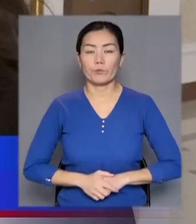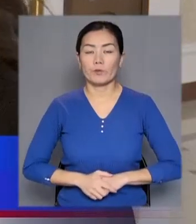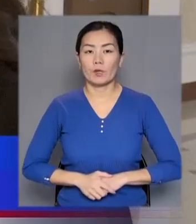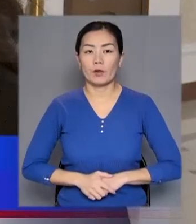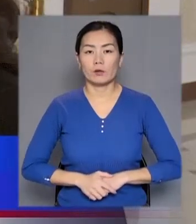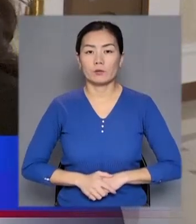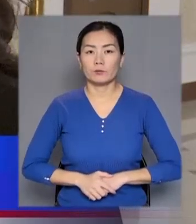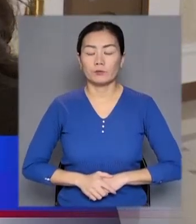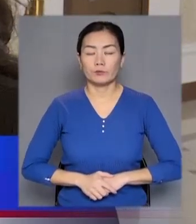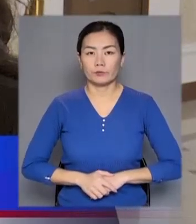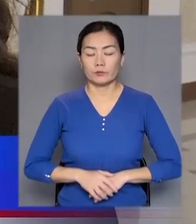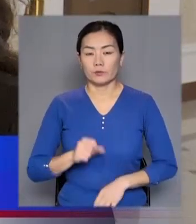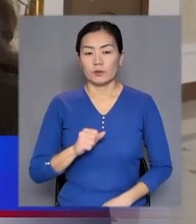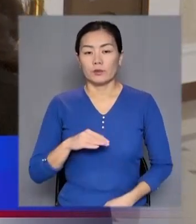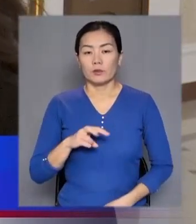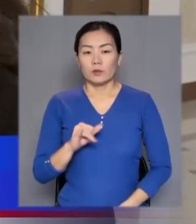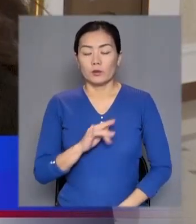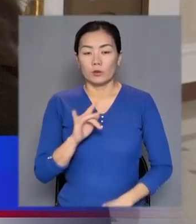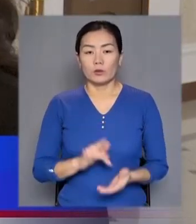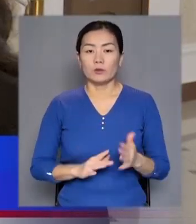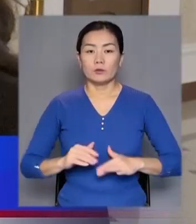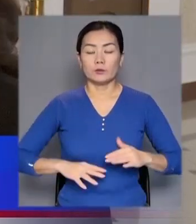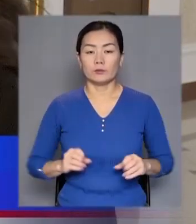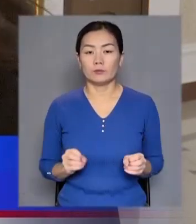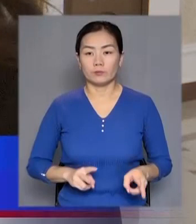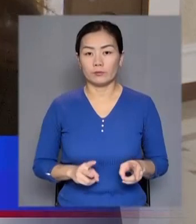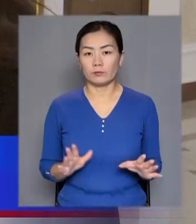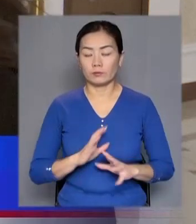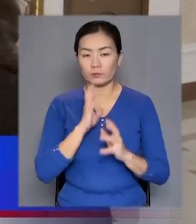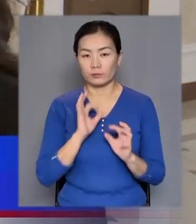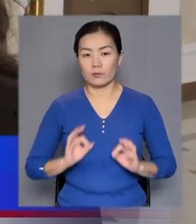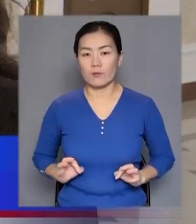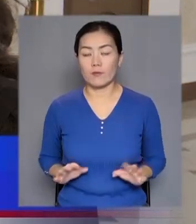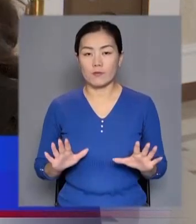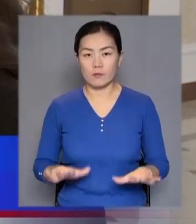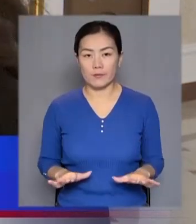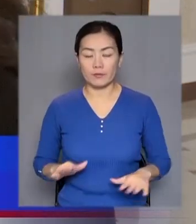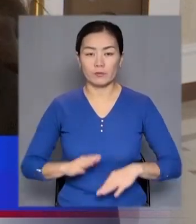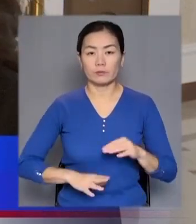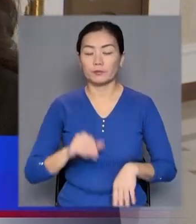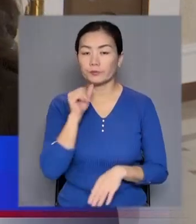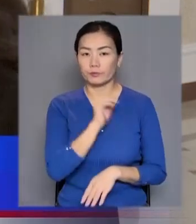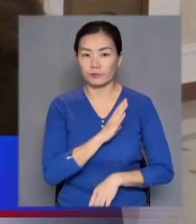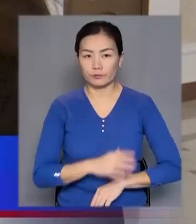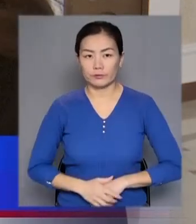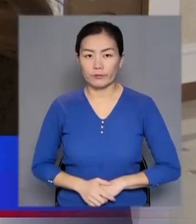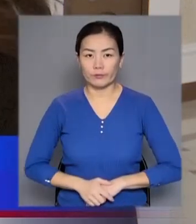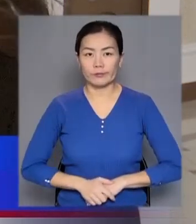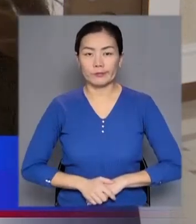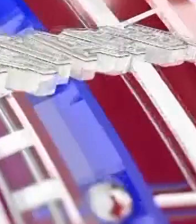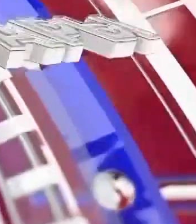осы Атырау облыстық мамандандырылған табиғат қорғау прокуратурасында практикадан өткен болатынмын.